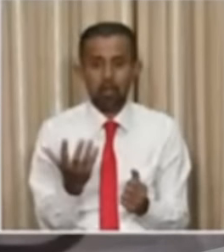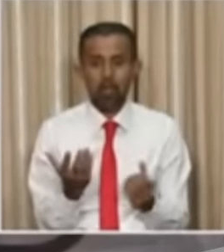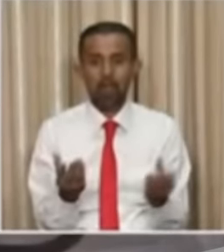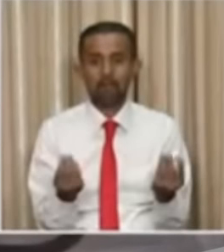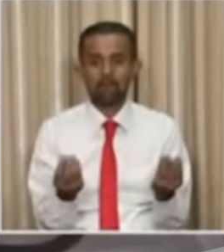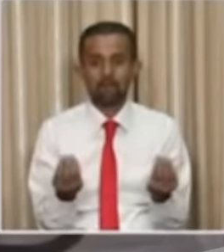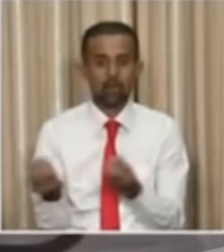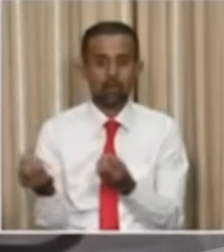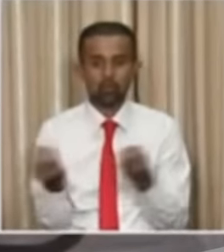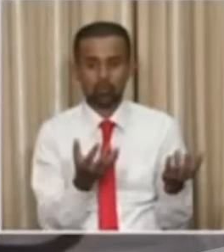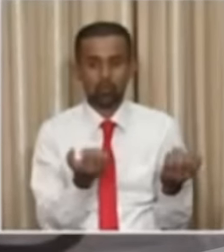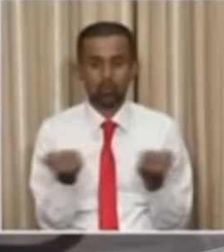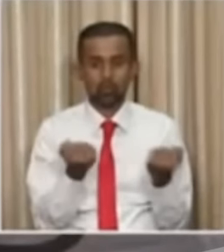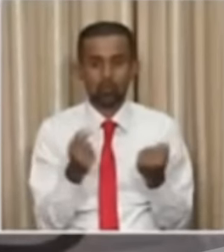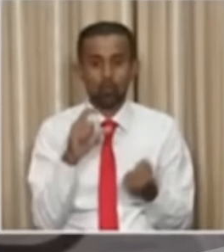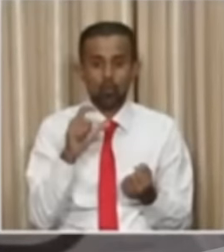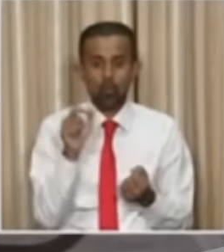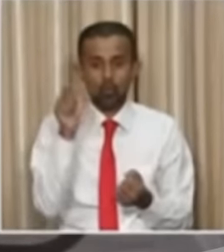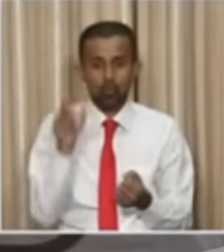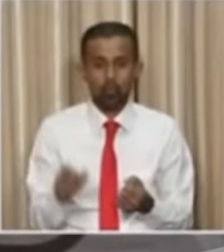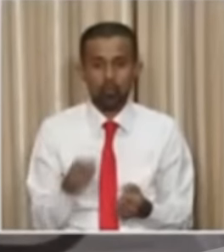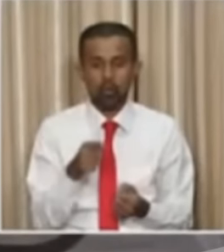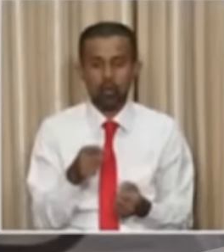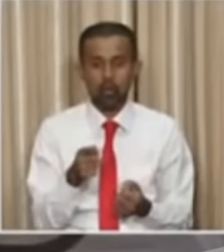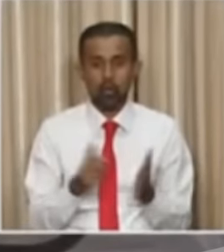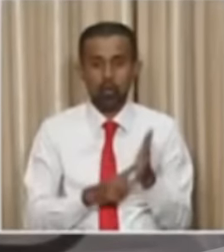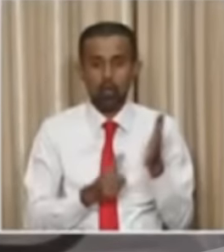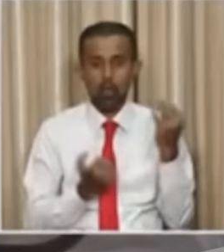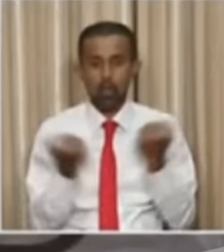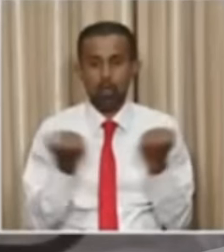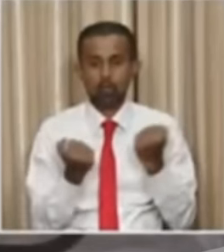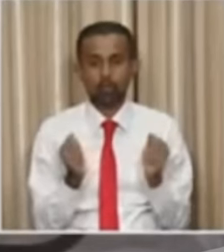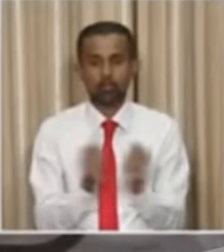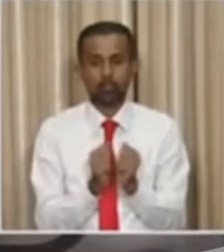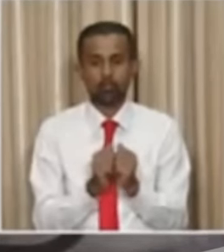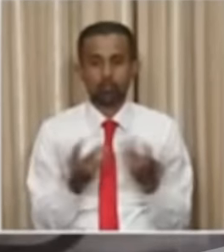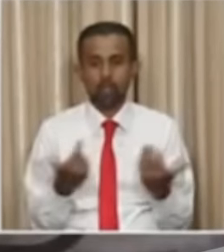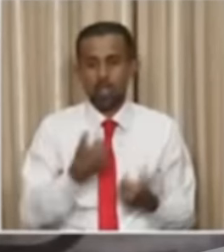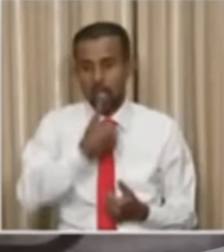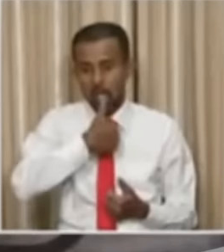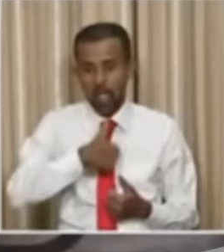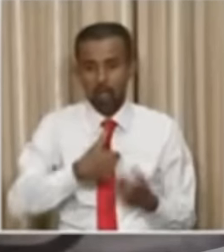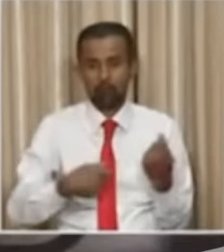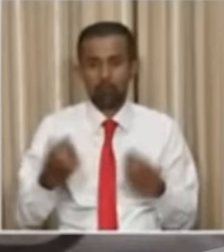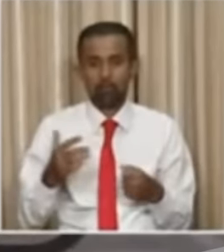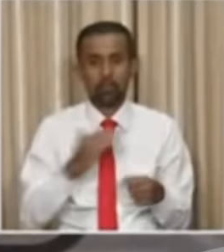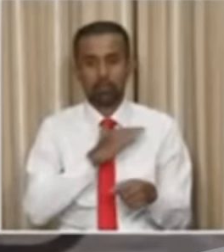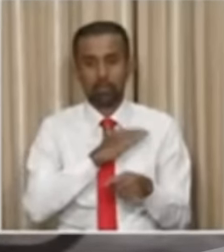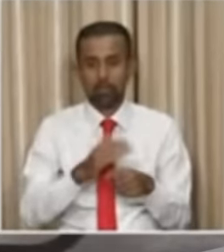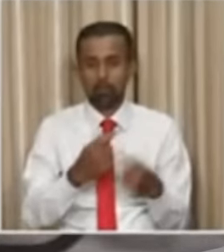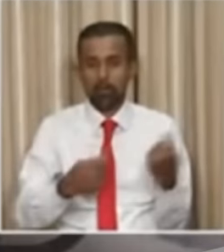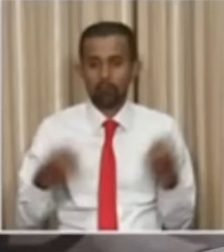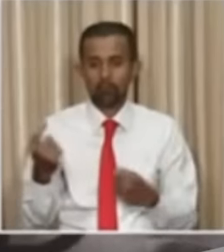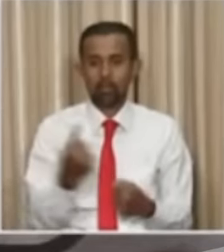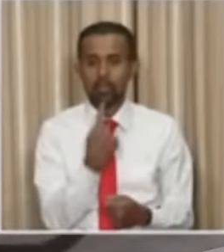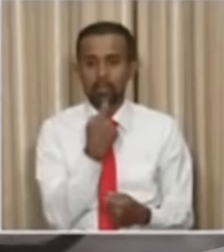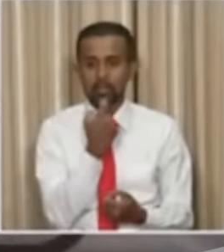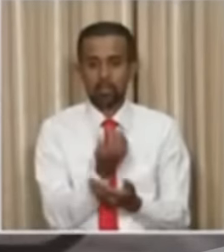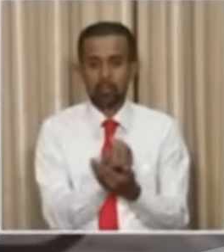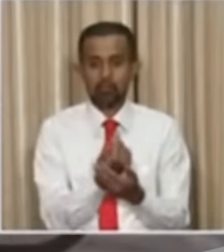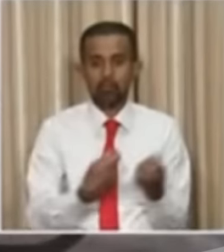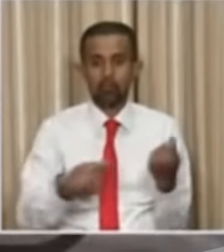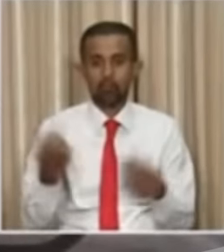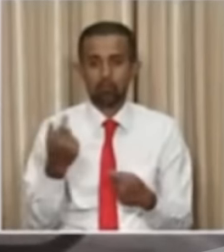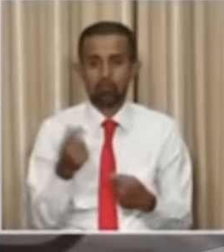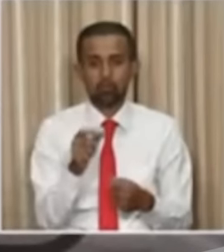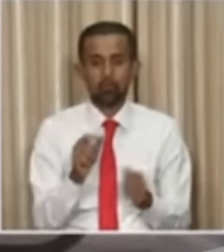සපයපු ඒ කොන්ත්‍රාත් කරුවට ලොරි හිමියට රස්සාව නැ, බුලත්ටිට විකුණපු තැඹිලි ගෙඩියක් විකුණපු තේකහට එකක් විකුණපු කෙනාට රස්සාව